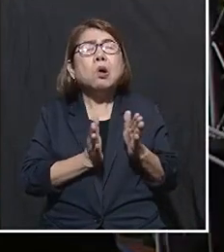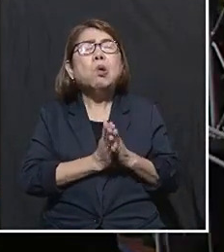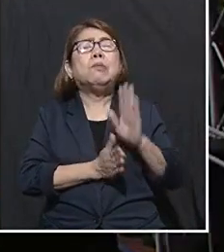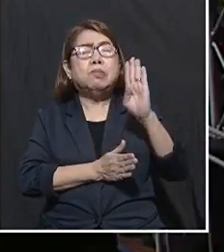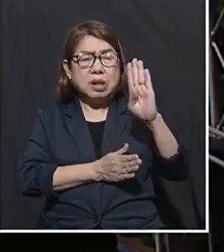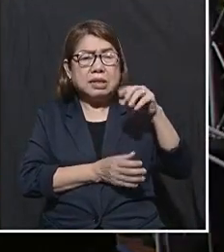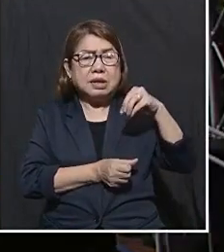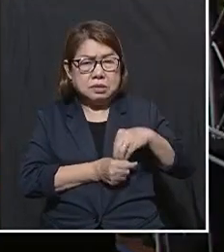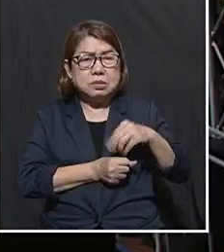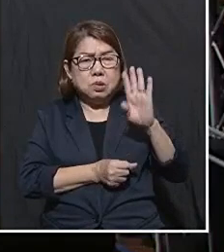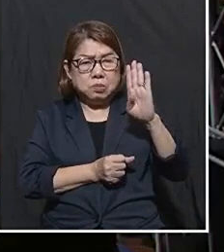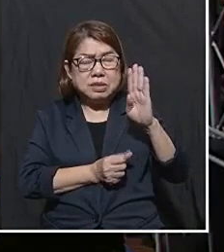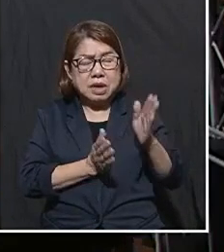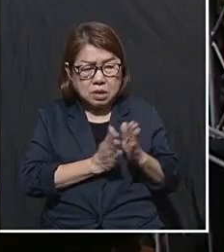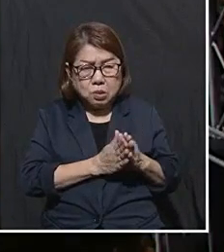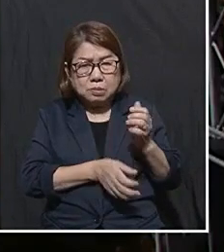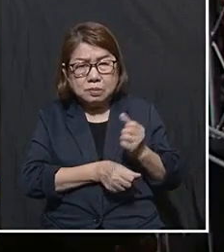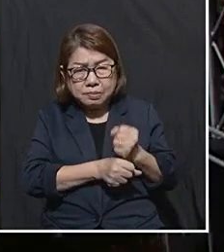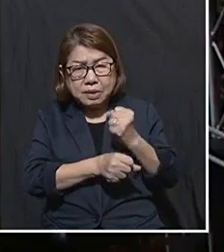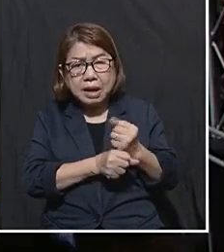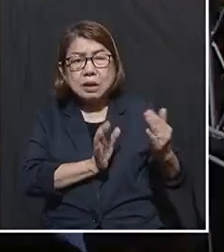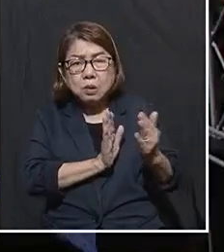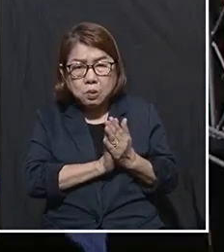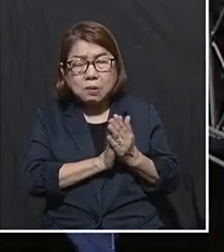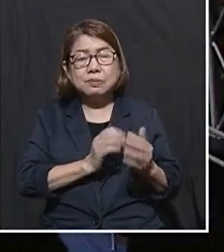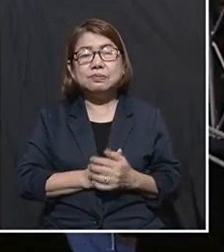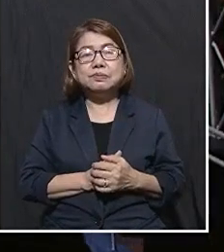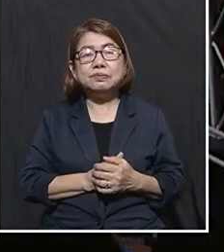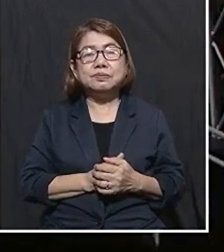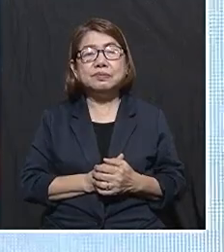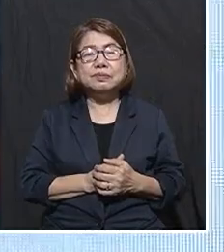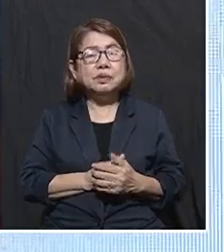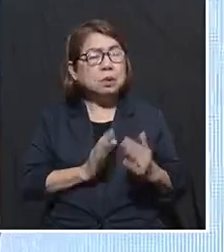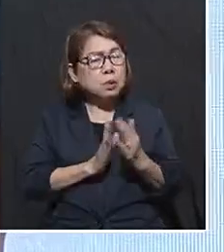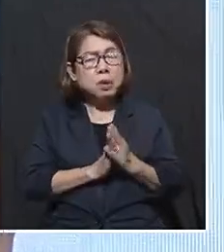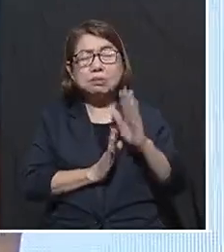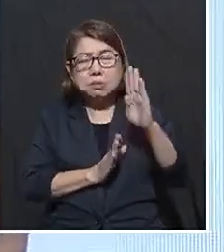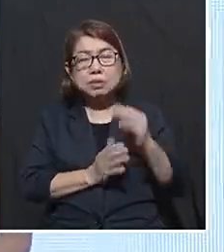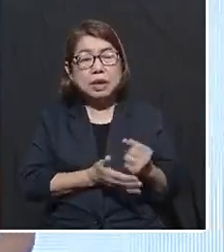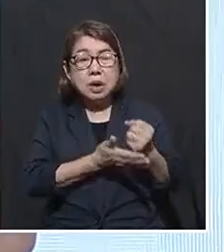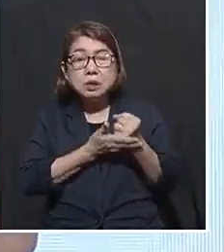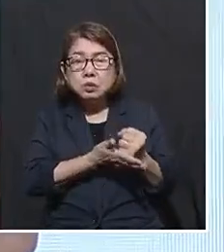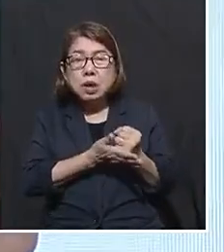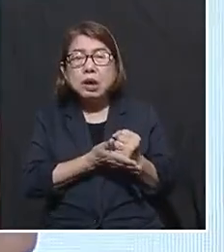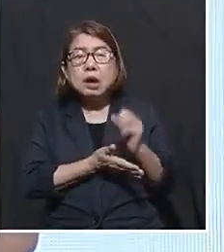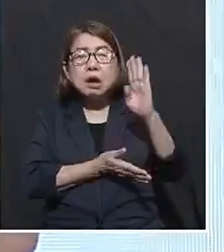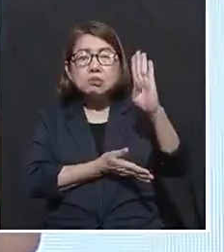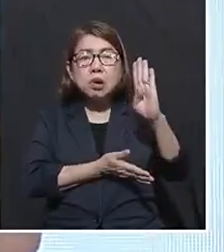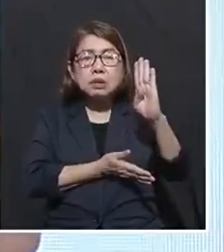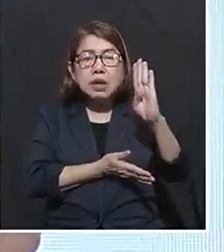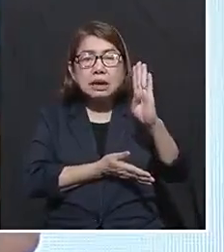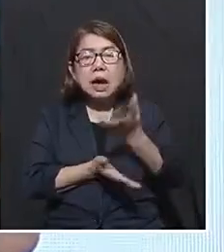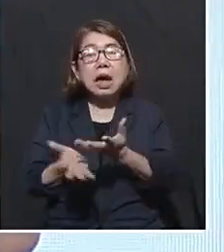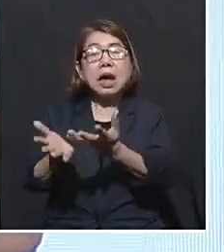ครับ หน่วยงานนี้เป็นส่วนหนึ่งของสถานประกอบการนะครับเพื่อช่วยสถานประกอบการในการจ้างมาตรา